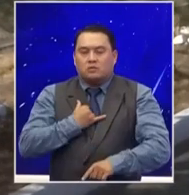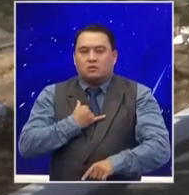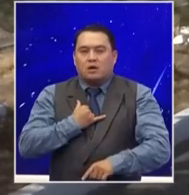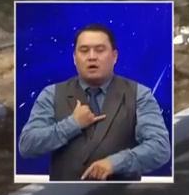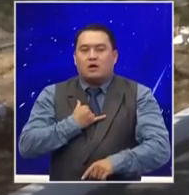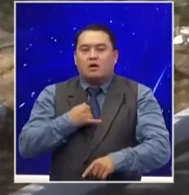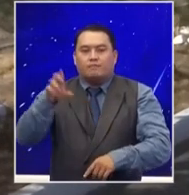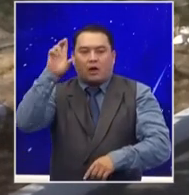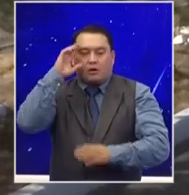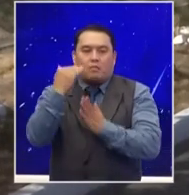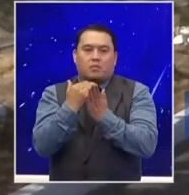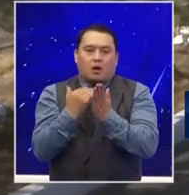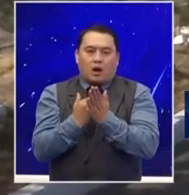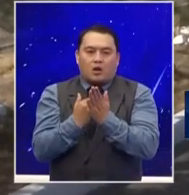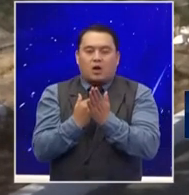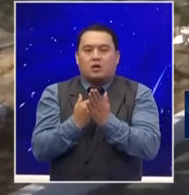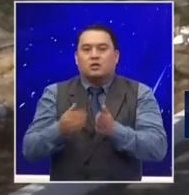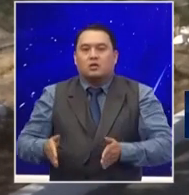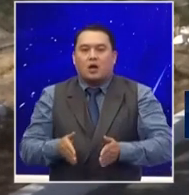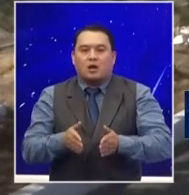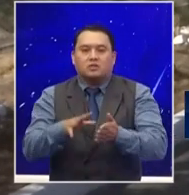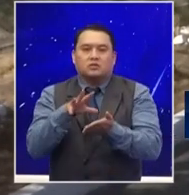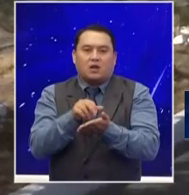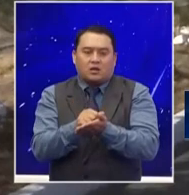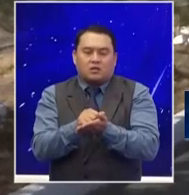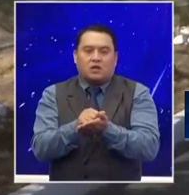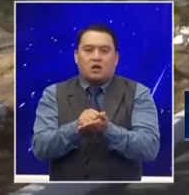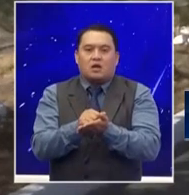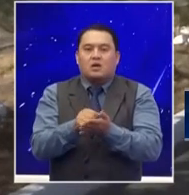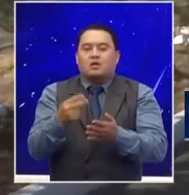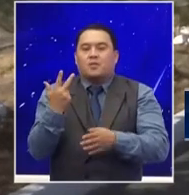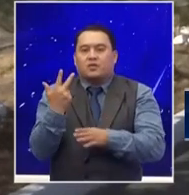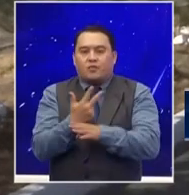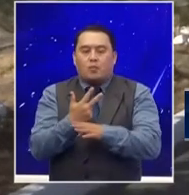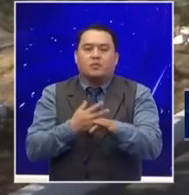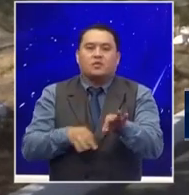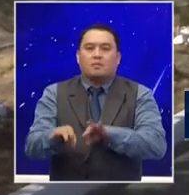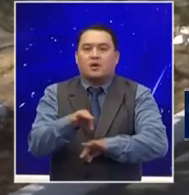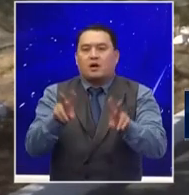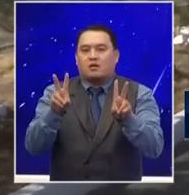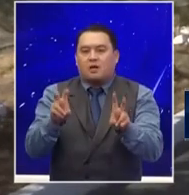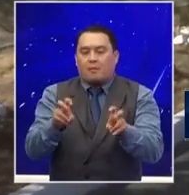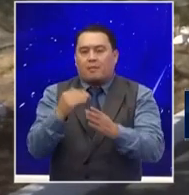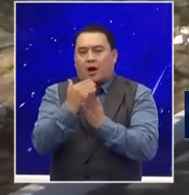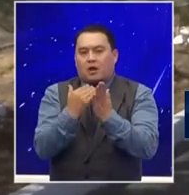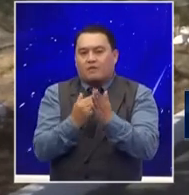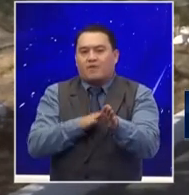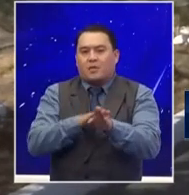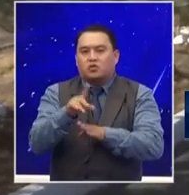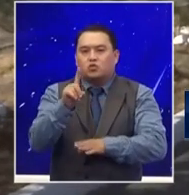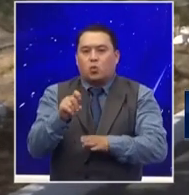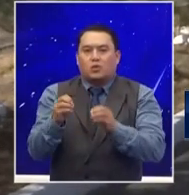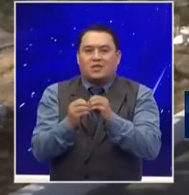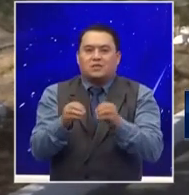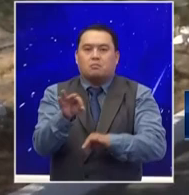в рамках государственных программ «Нурлы жер», «Дорожная карта занятости» и АО «Ел-БСГ» в текущем году в рамках указанных программ реализуется